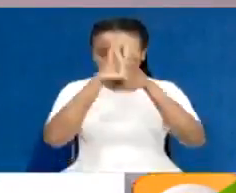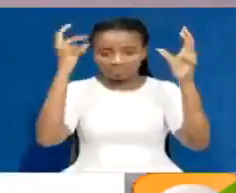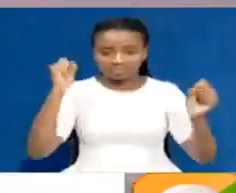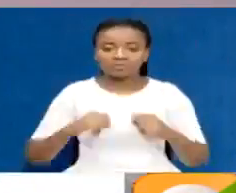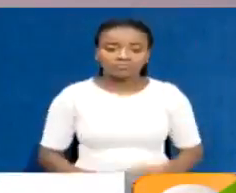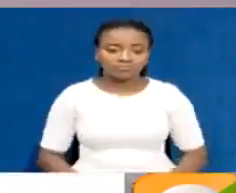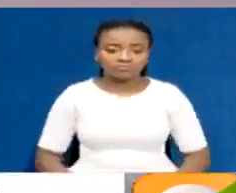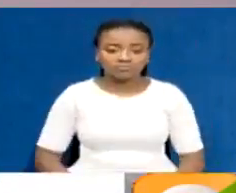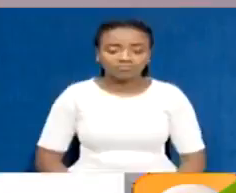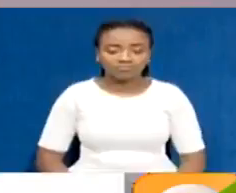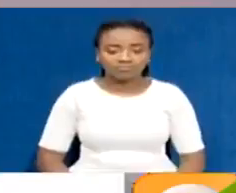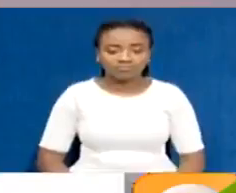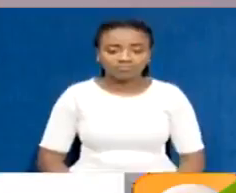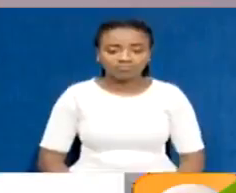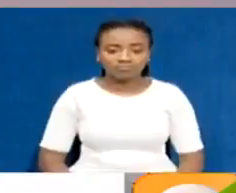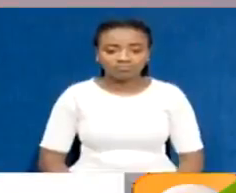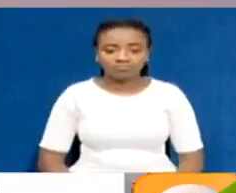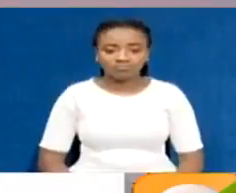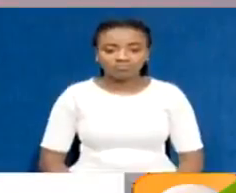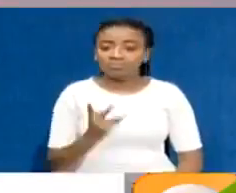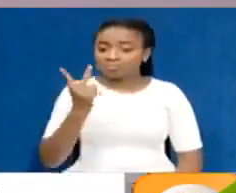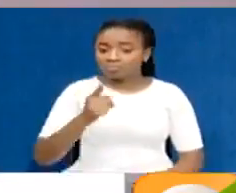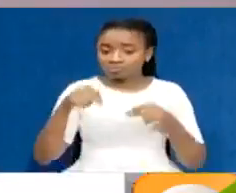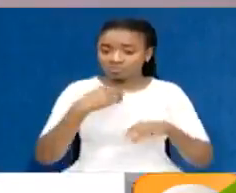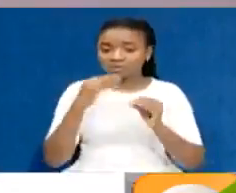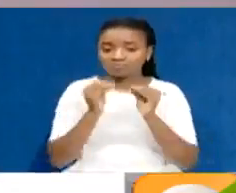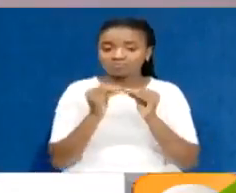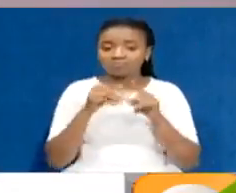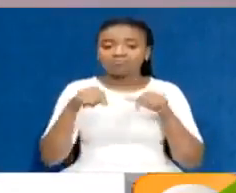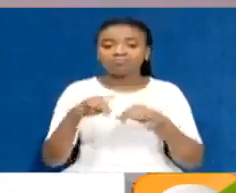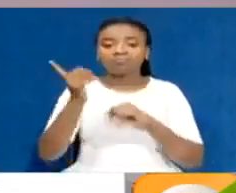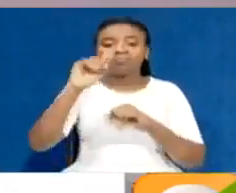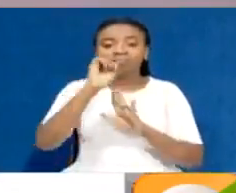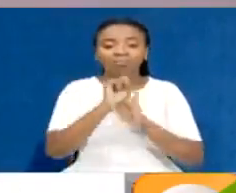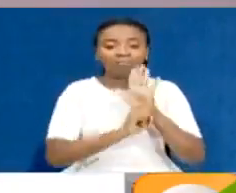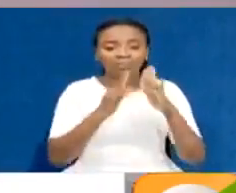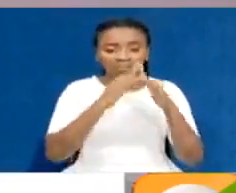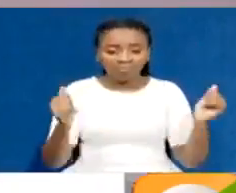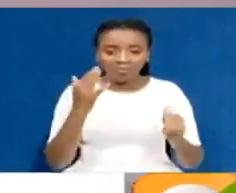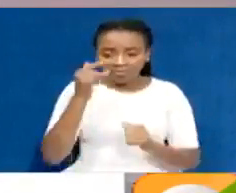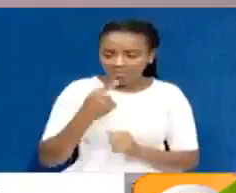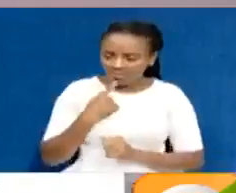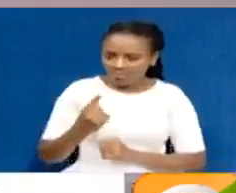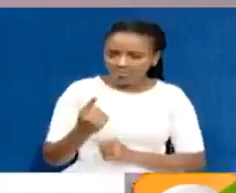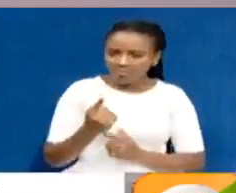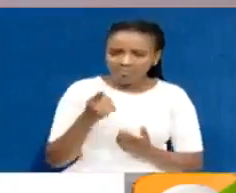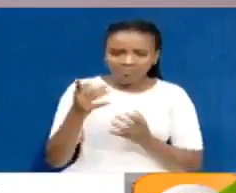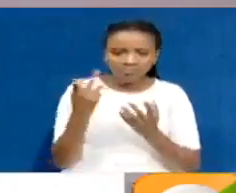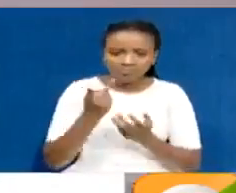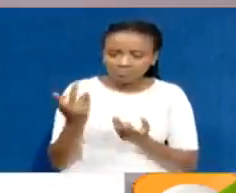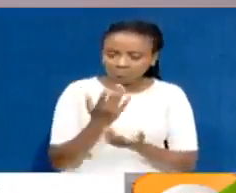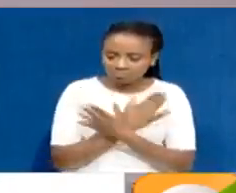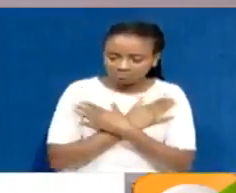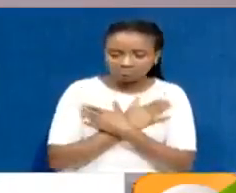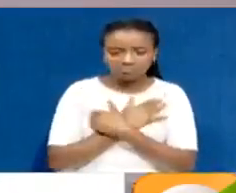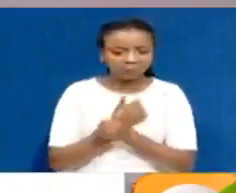na mwenzake Lazarus Chakwera. Wawili hao leo wamefanya mazungumzo katika ikulu ya Nairobi ambapo uhusiano wa kidiplomasia uliangaziwa kwa